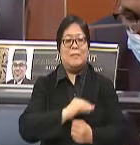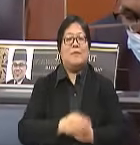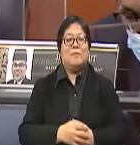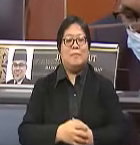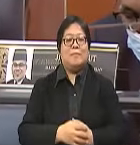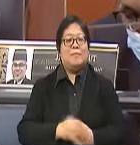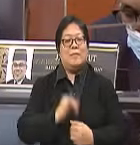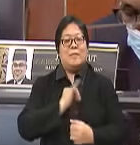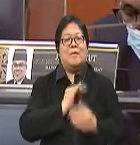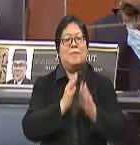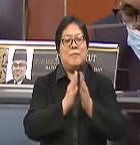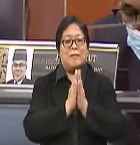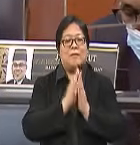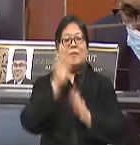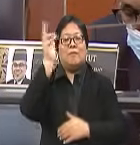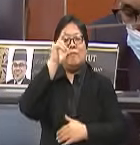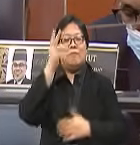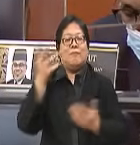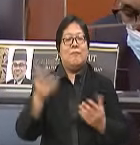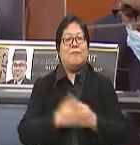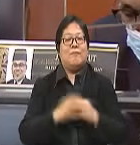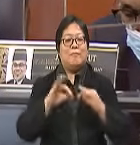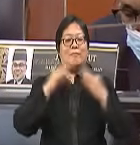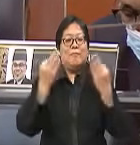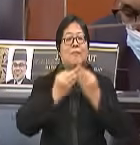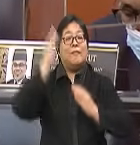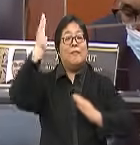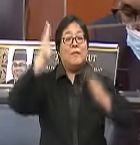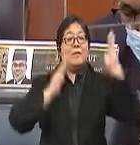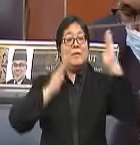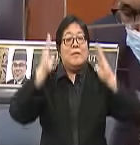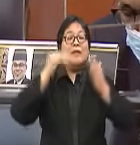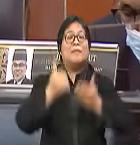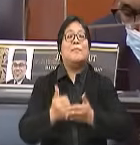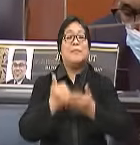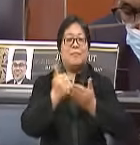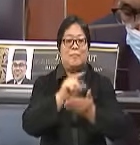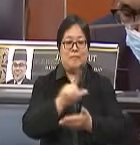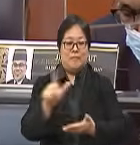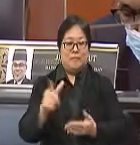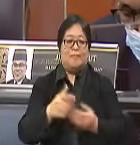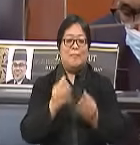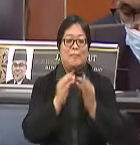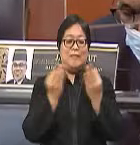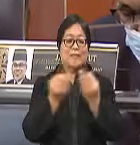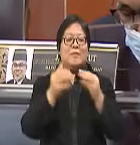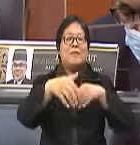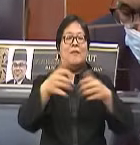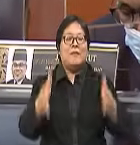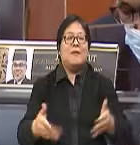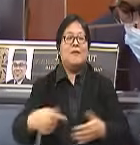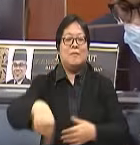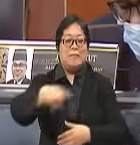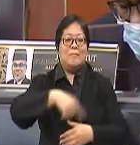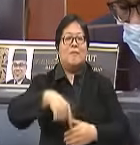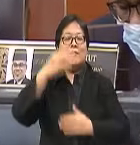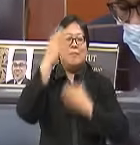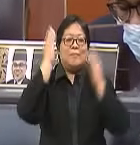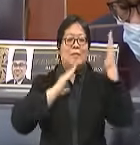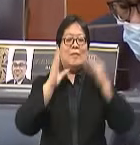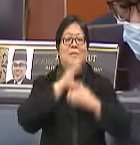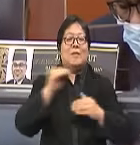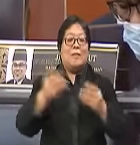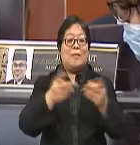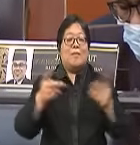saya mohon Kerajaan quagga Malaysia nih bantulah pekebun kecil diseluruh nge-chat